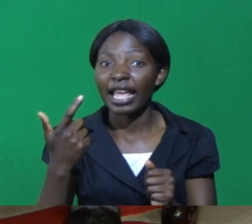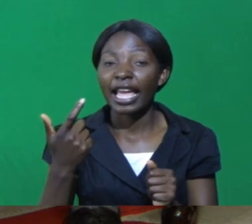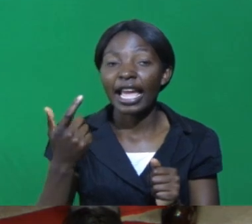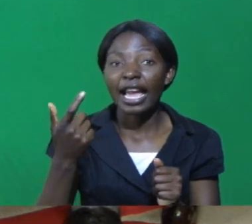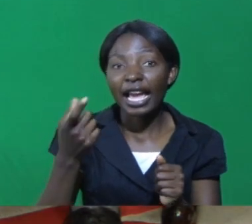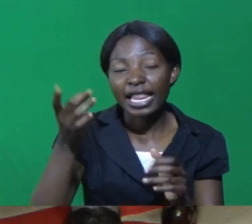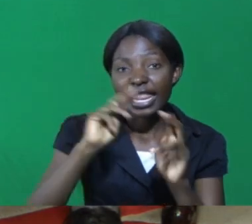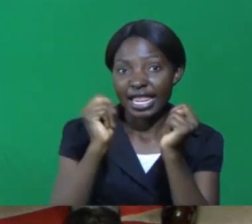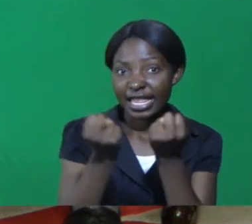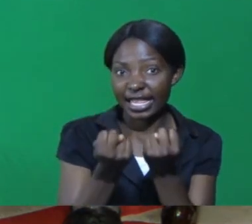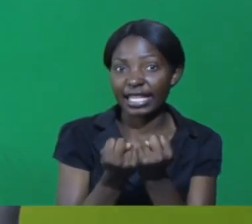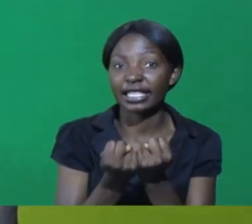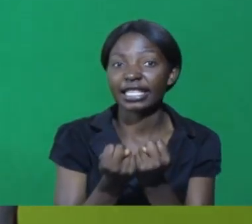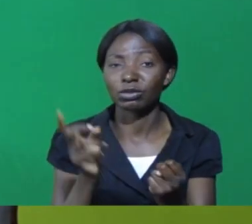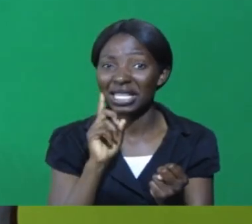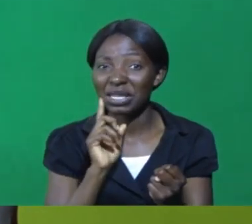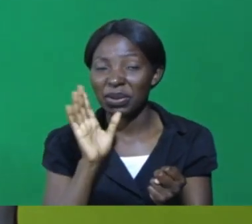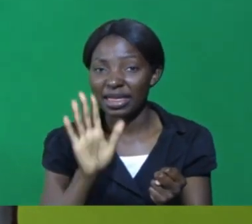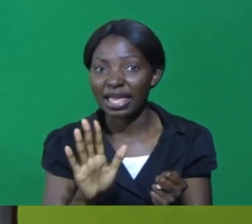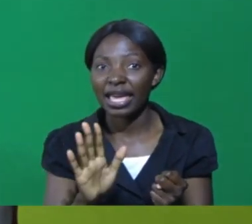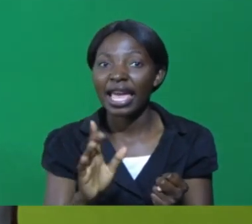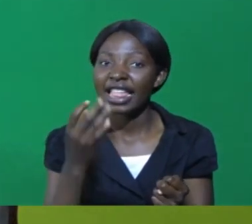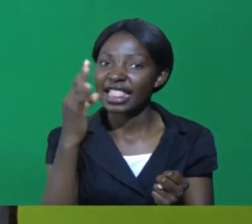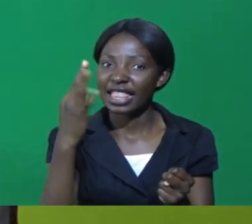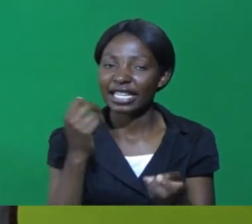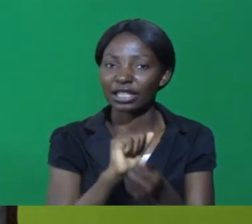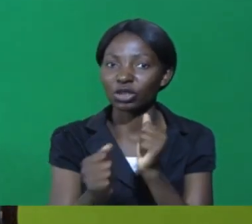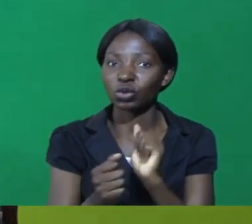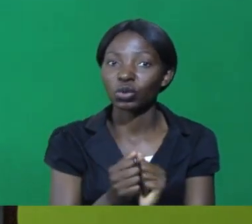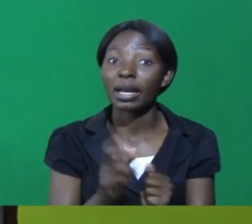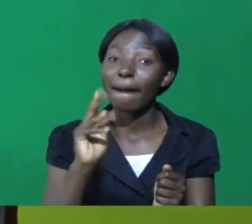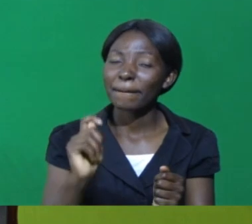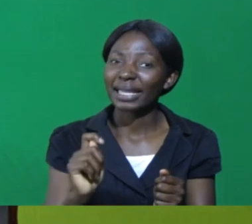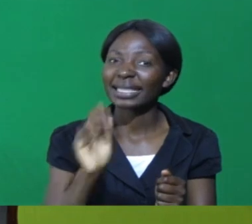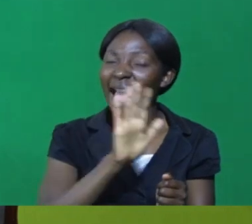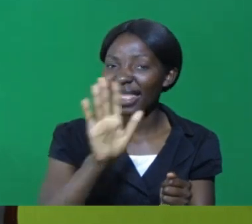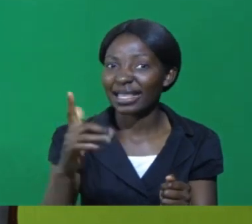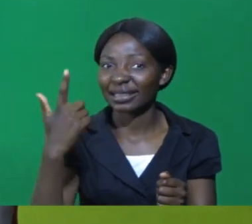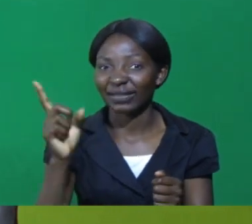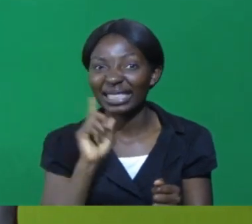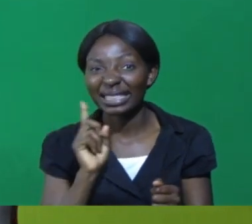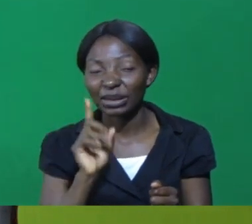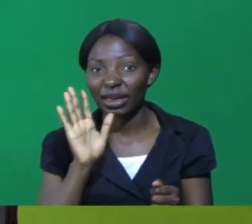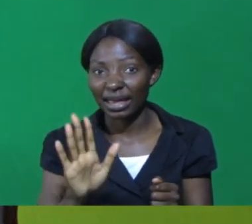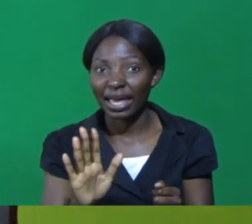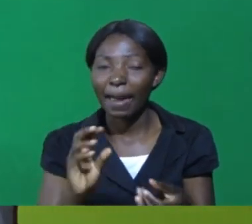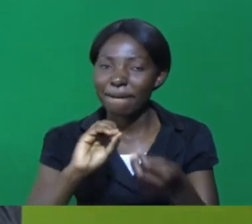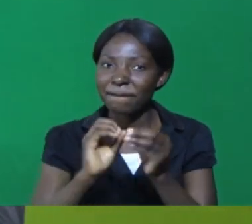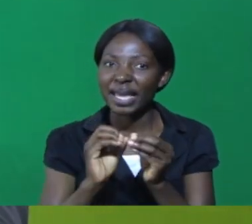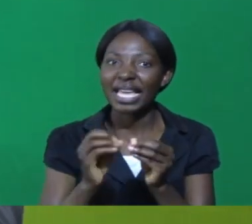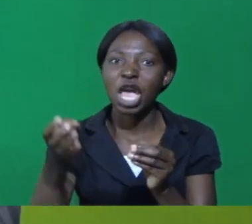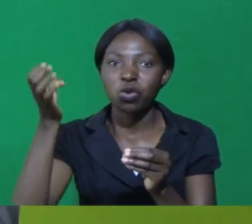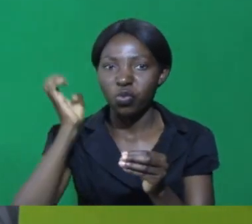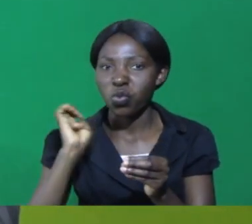Empire. 3 pa3 vakaparadzwa, asi vamwe 7 vakasara ndo vanoumba Europe